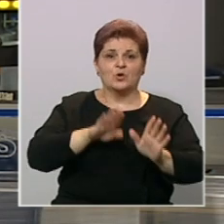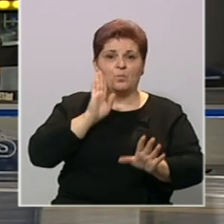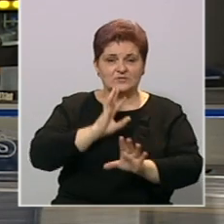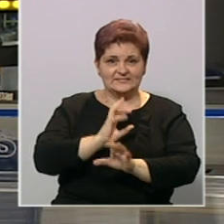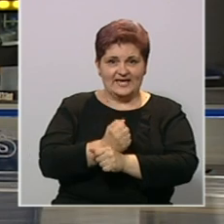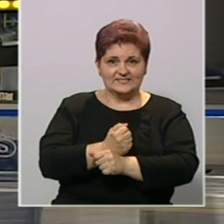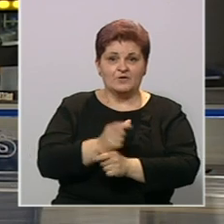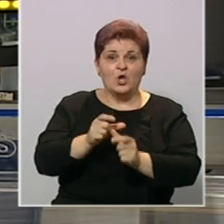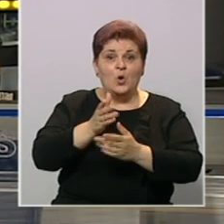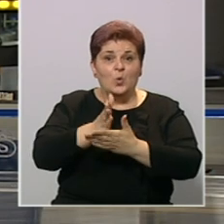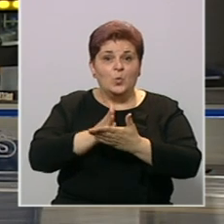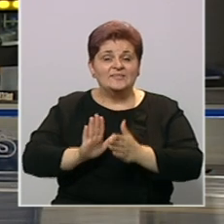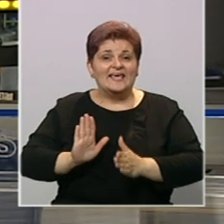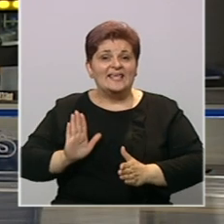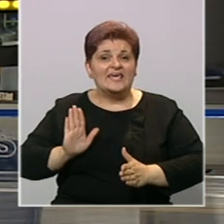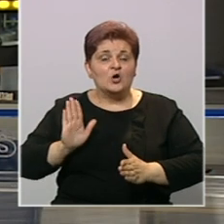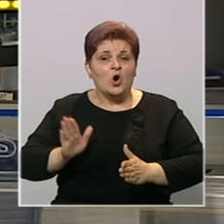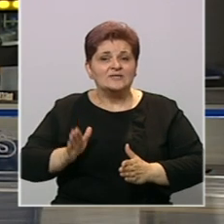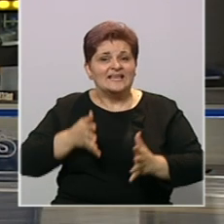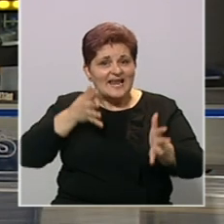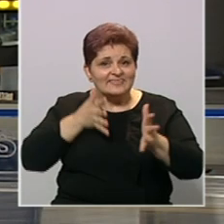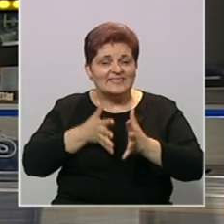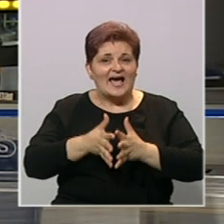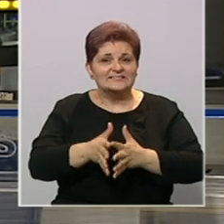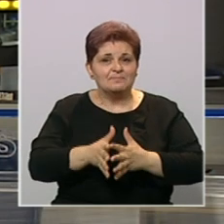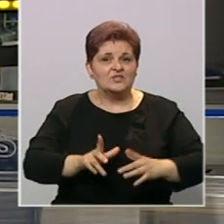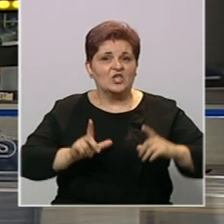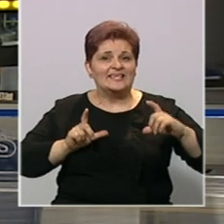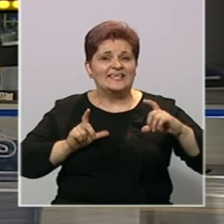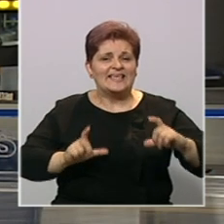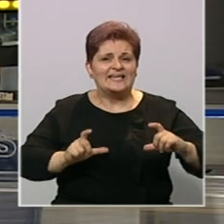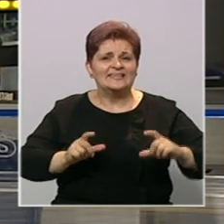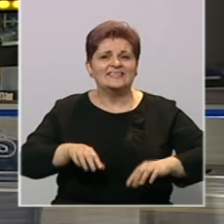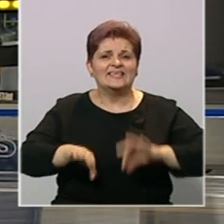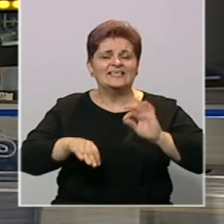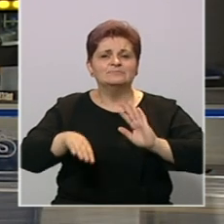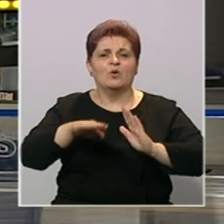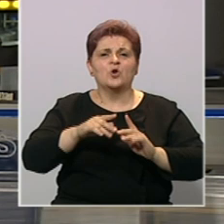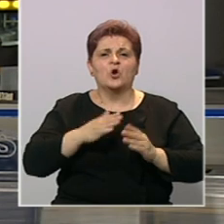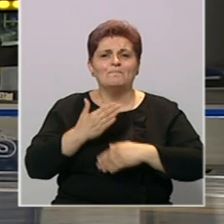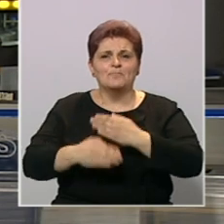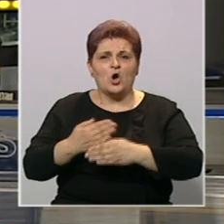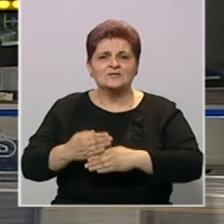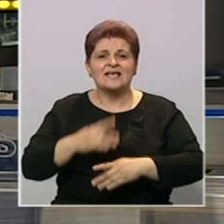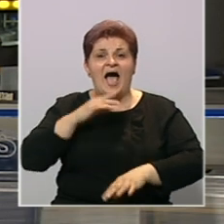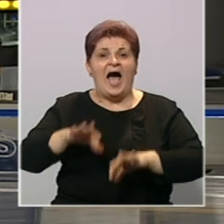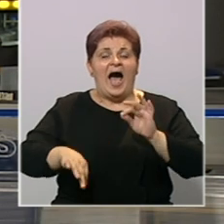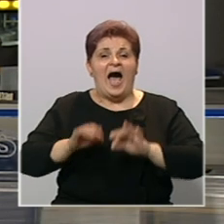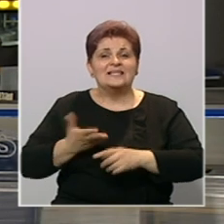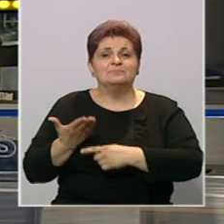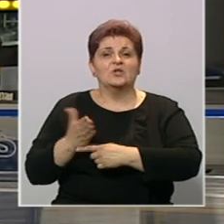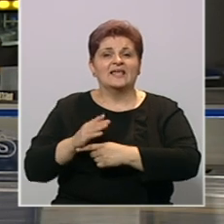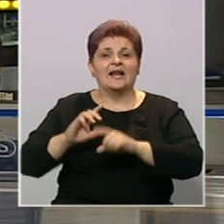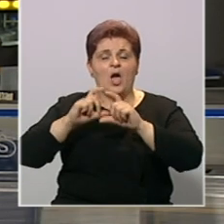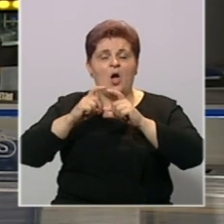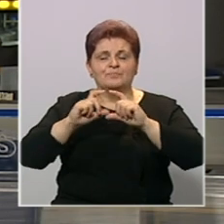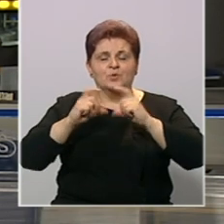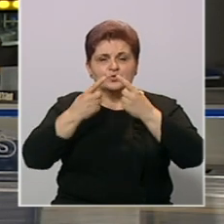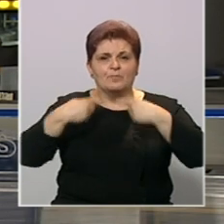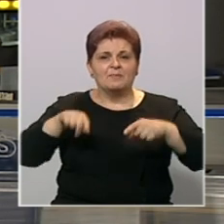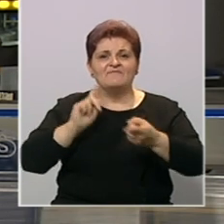zakona Bosne i Hercegovine u dijelu koji se odnosi na transparentnost, integritet izbornog procesa, ali i izbor delegata u Domu